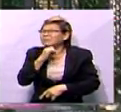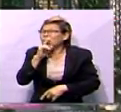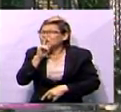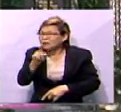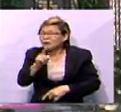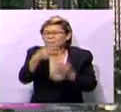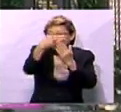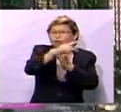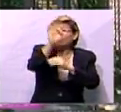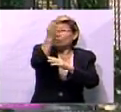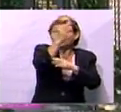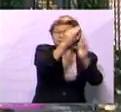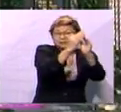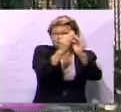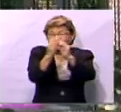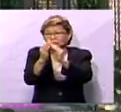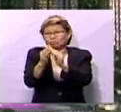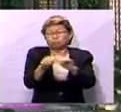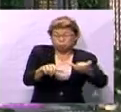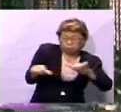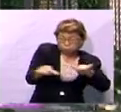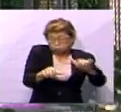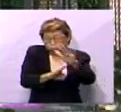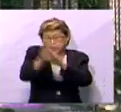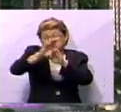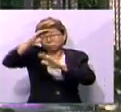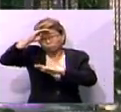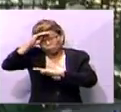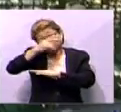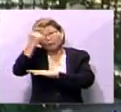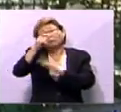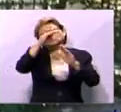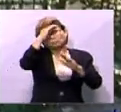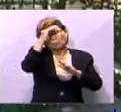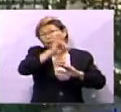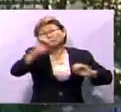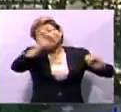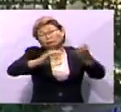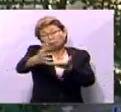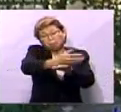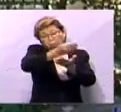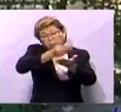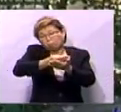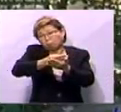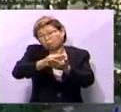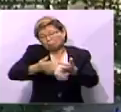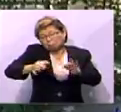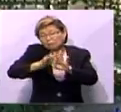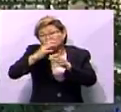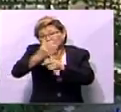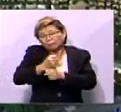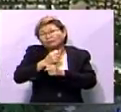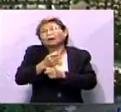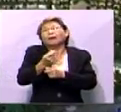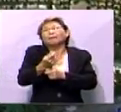Jelas beliau, projek Forest City merajakkan pertubuhan negeri Johor memandangkan negeri itu tidak mempunyai hasil daripada sumber asli penting dan